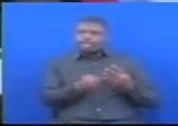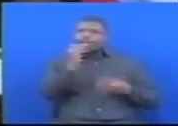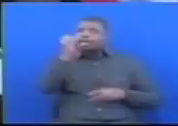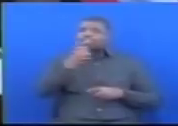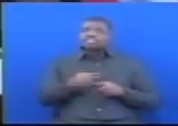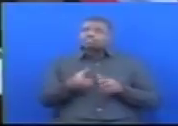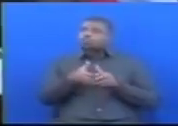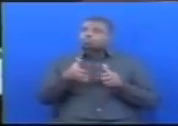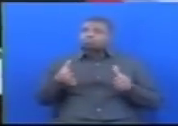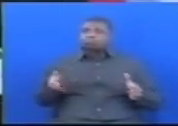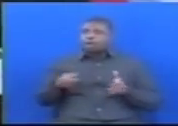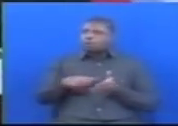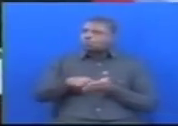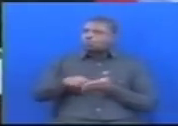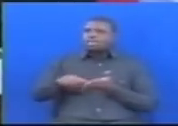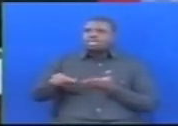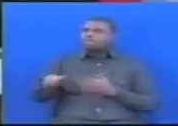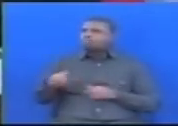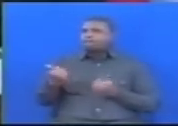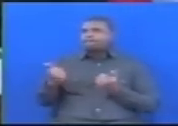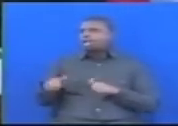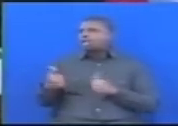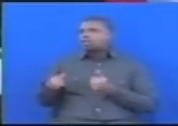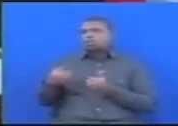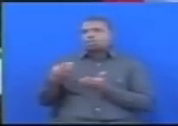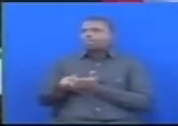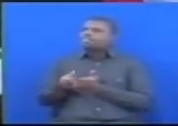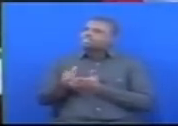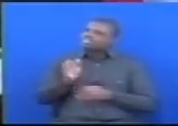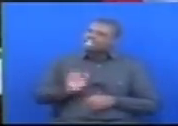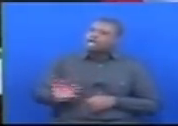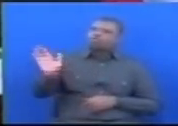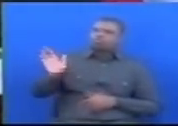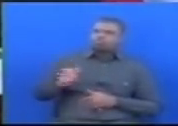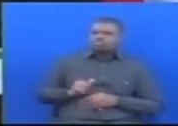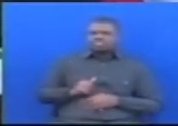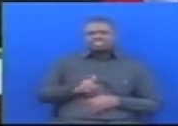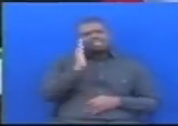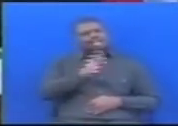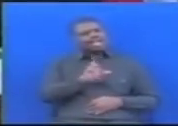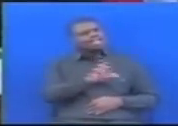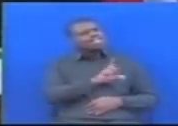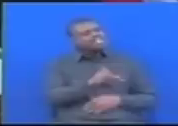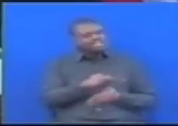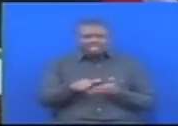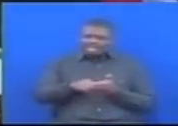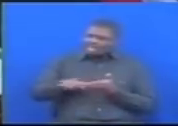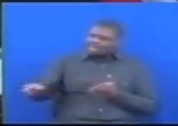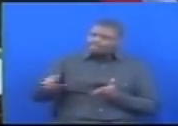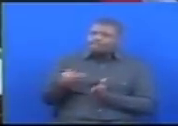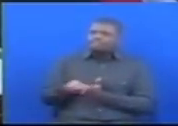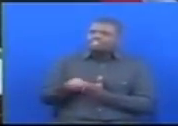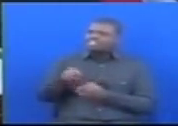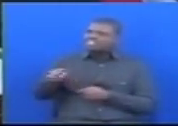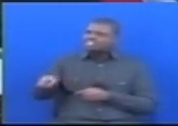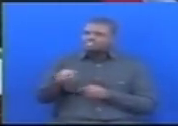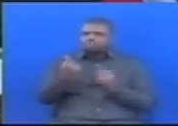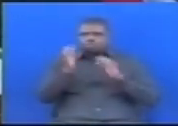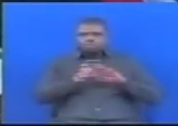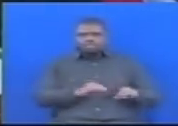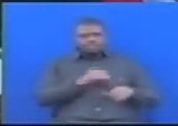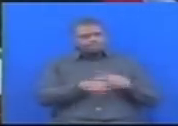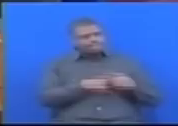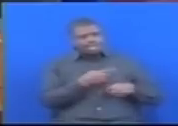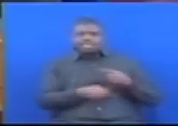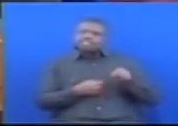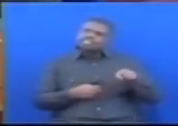asilimia kubwa hawajalipwa fedha zao. Je, ni lini serikali itawalipa fedha hizo kwa ajili ya kukamilisha hiyo